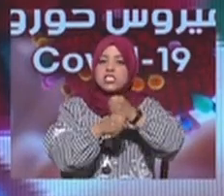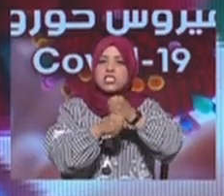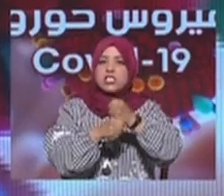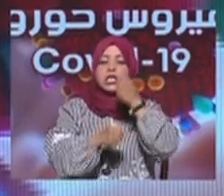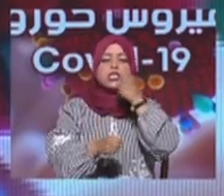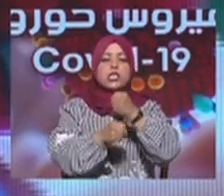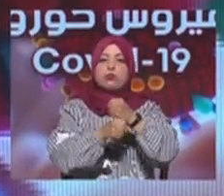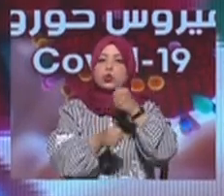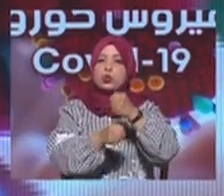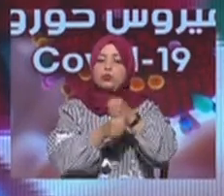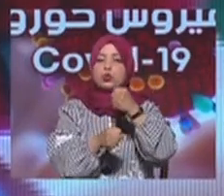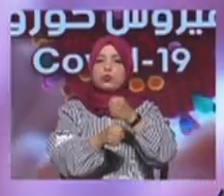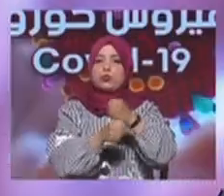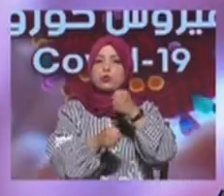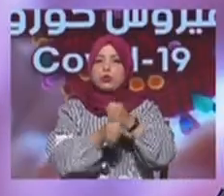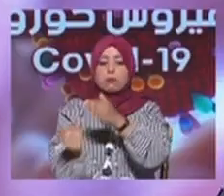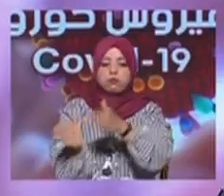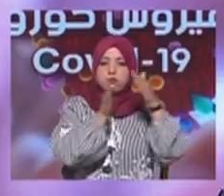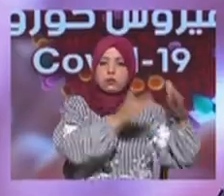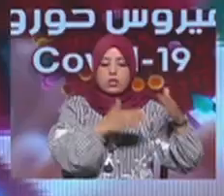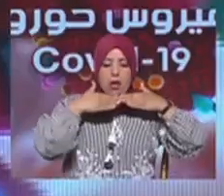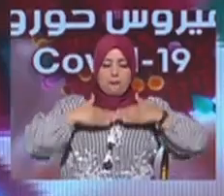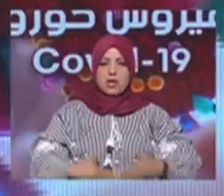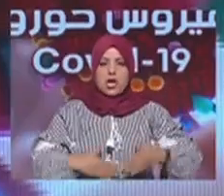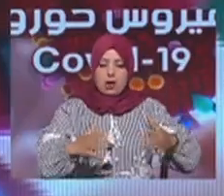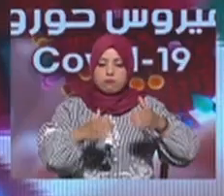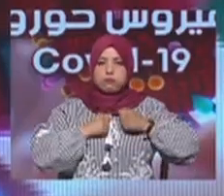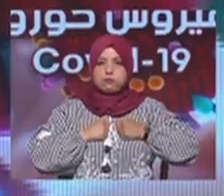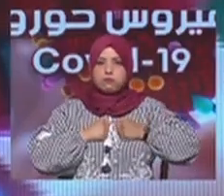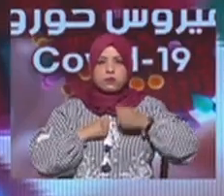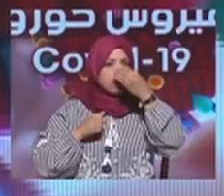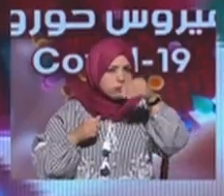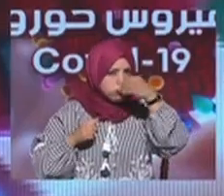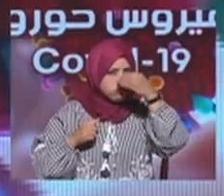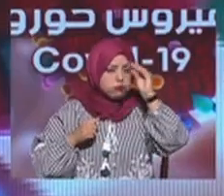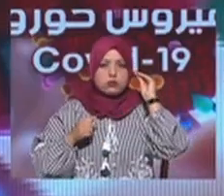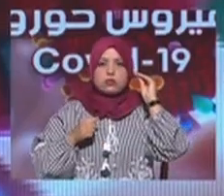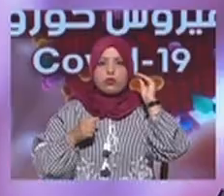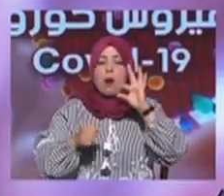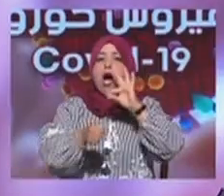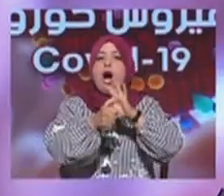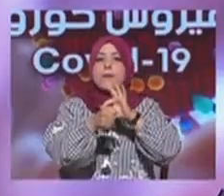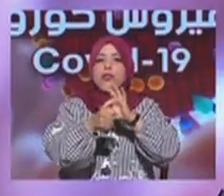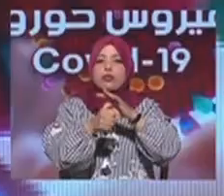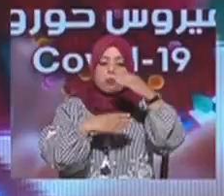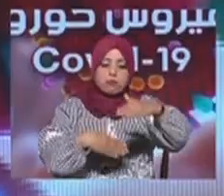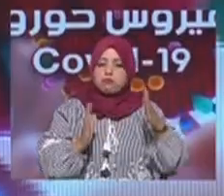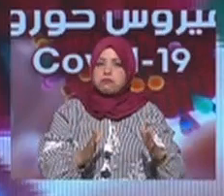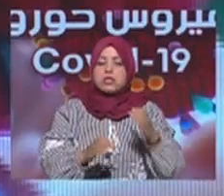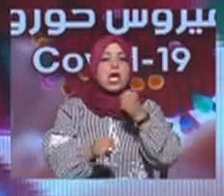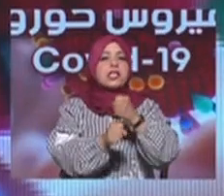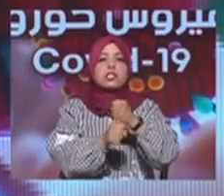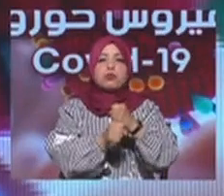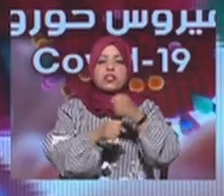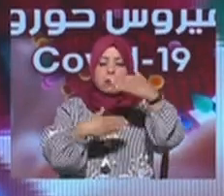هو كسب المناعة فيروس نقص المناعة المكتسبة والجريب دونك نعملوا فيه في الروتين نتاعنا الهشانة زادا نعملوا